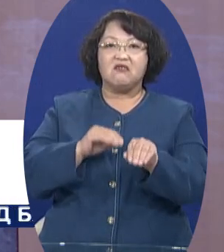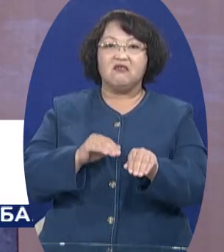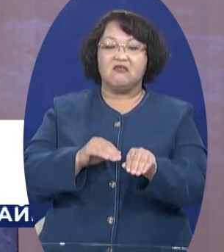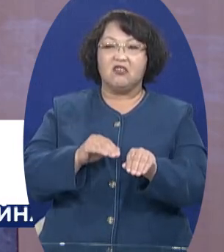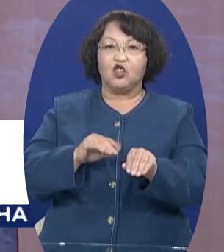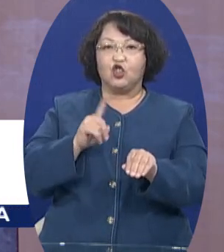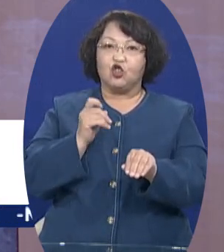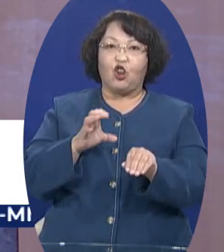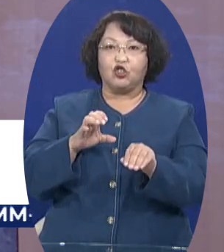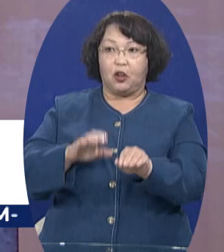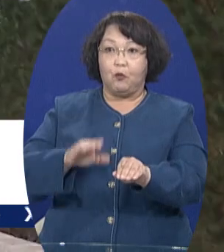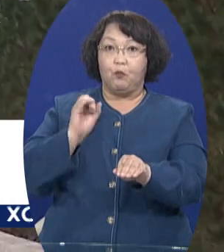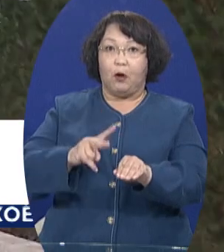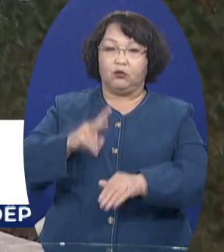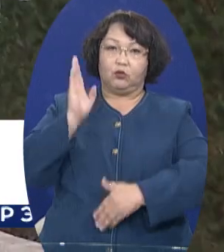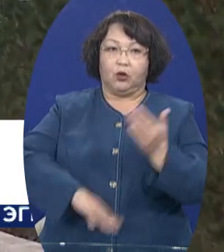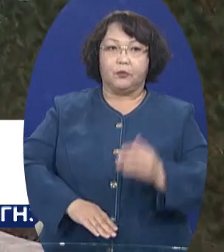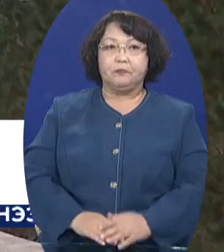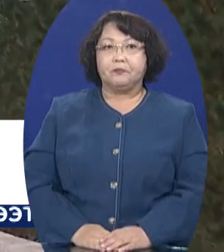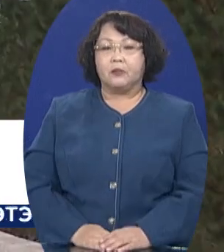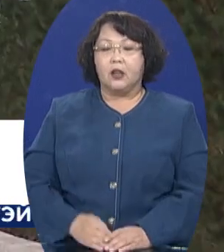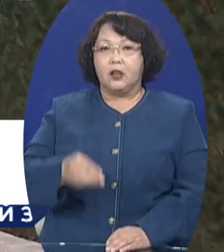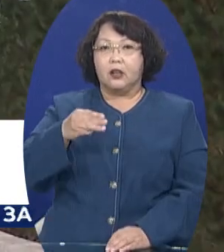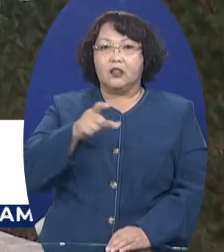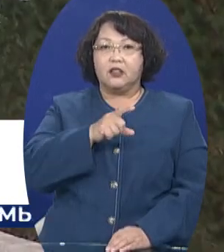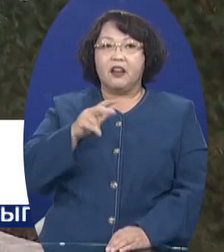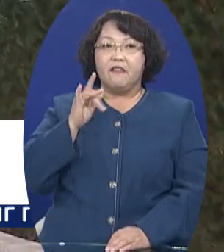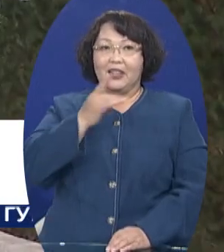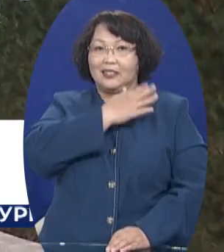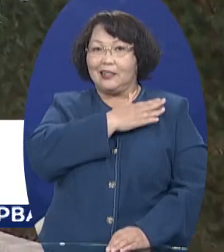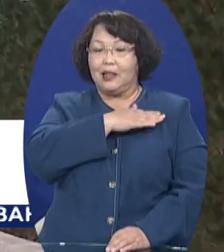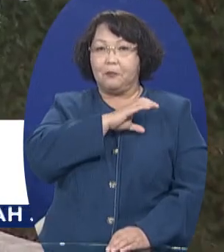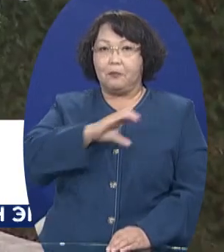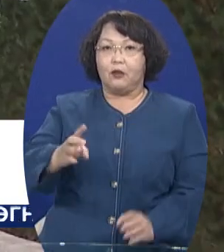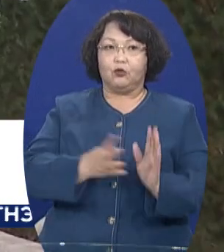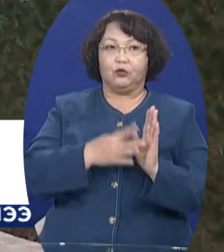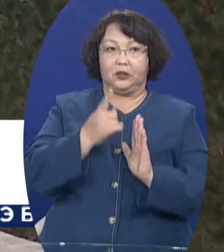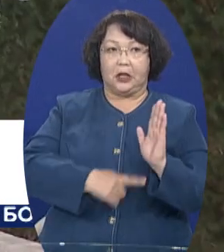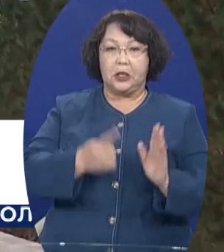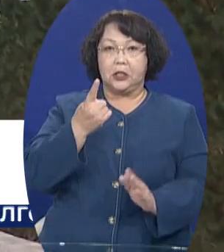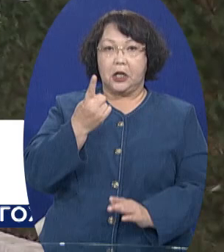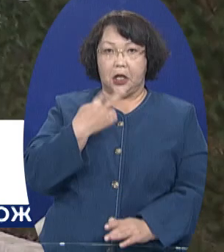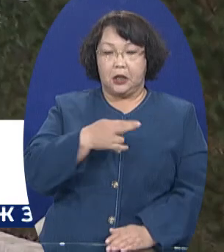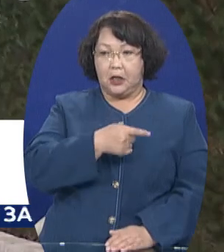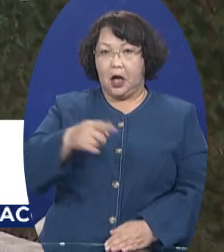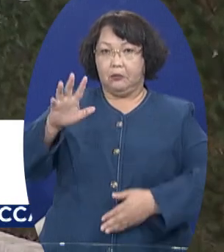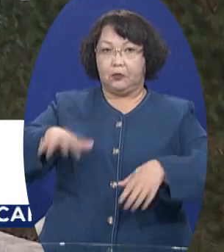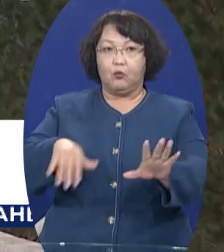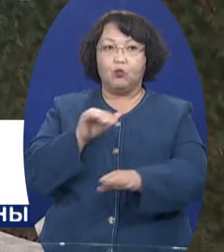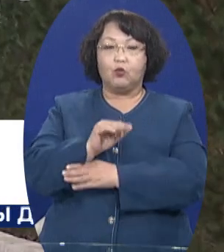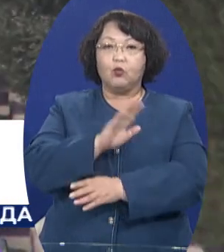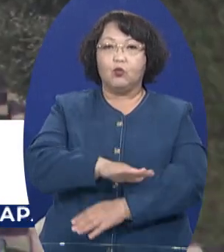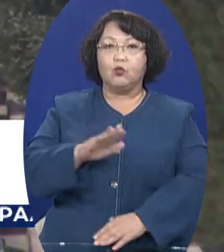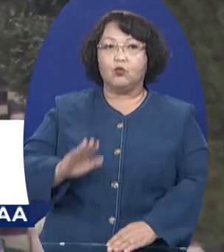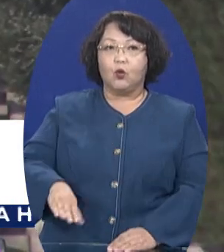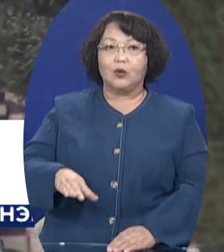хяналт шалгалтын ажлыг зохион байгуулна. Тээврийн цагдаагийн албанаас 9-р сарын 1-ээс 15-ны хүртэл хүүхэд замын хөдөлгөөний аюулгүй